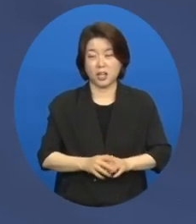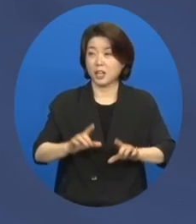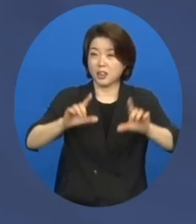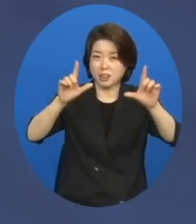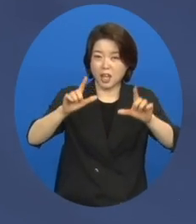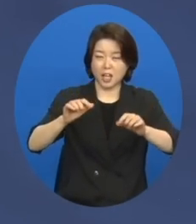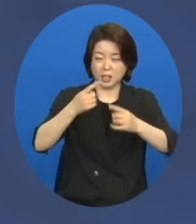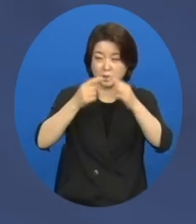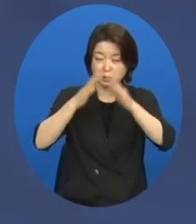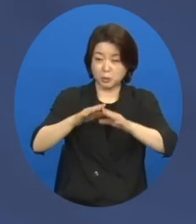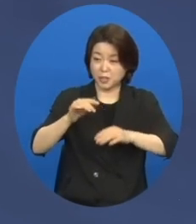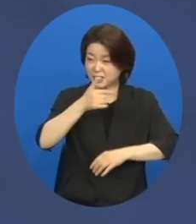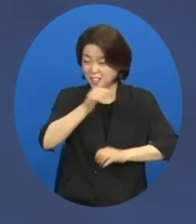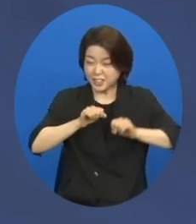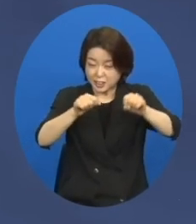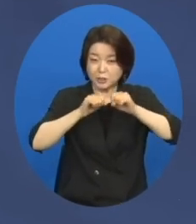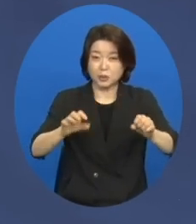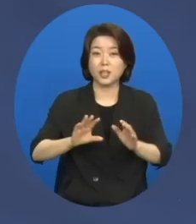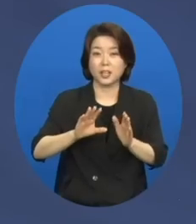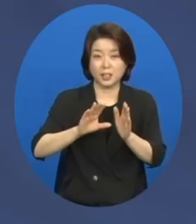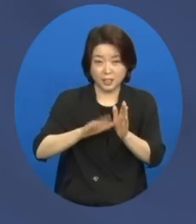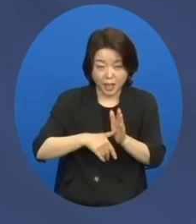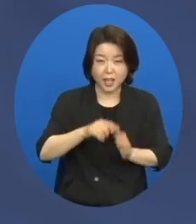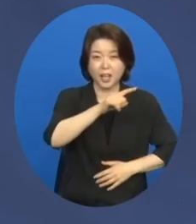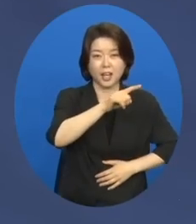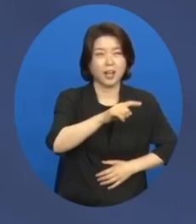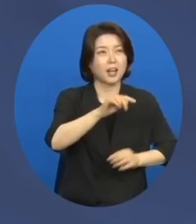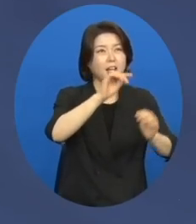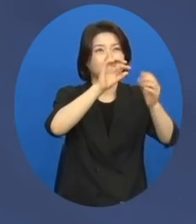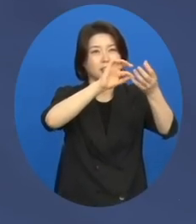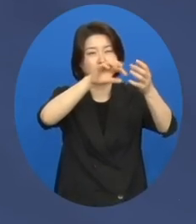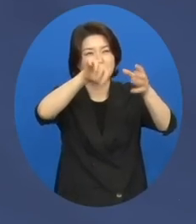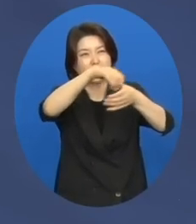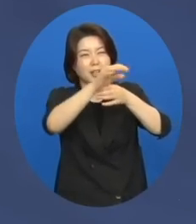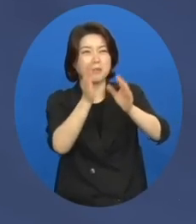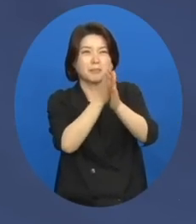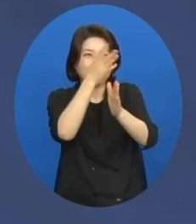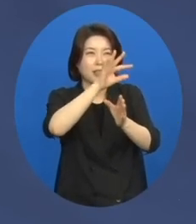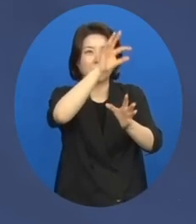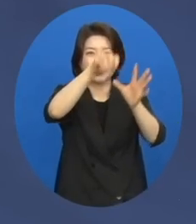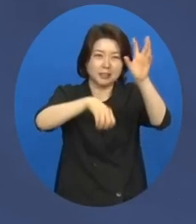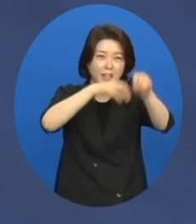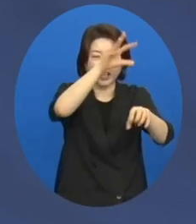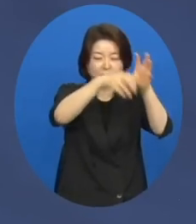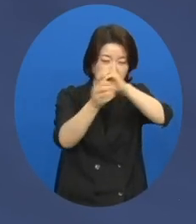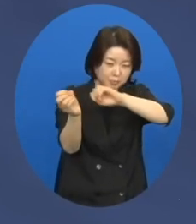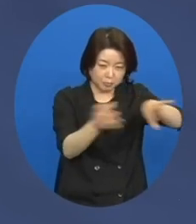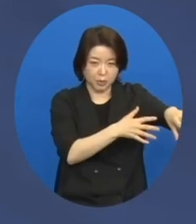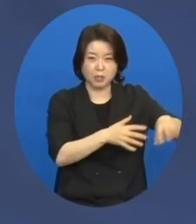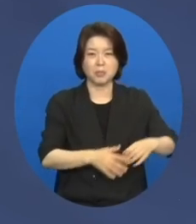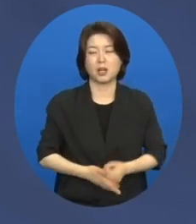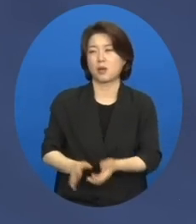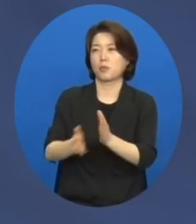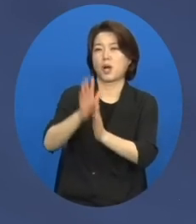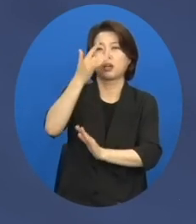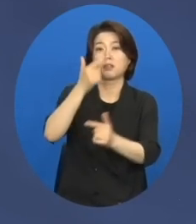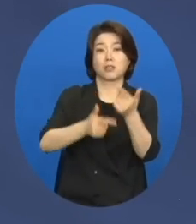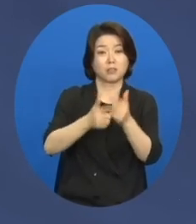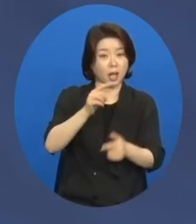날 그냥 그 금실 은실 다 뜯어내고 금종 은종 다 뜯어내고 이렇게 되면 그 화려했던 나무가